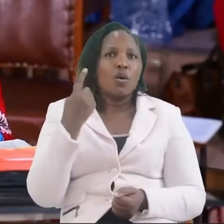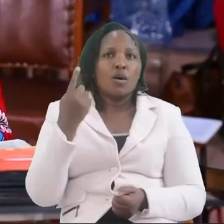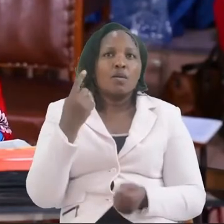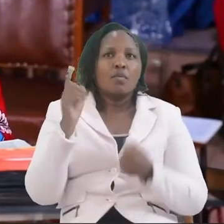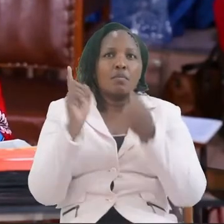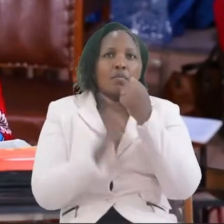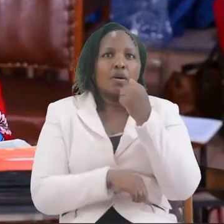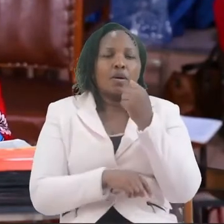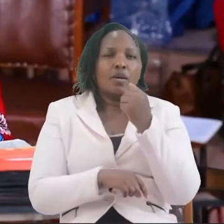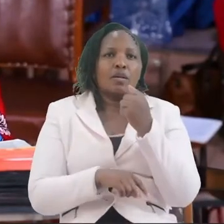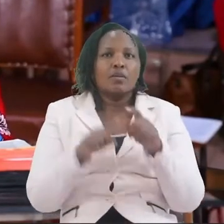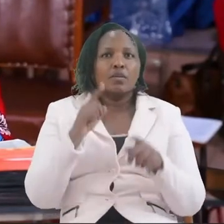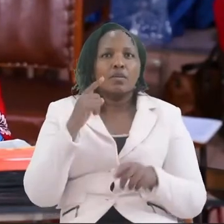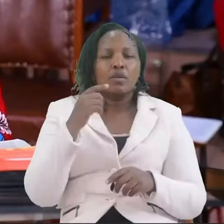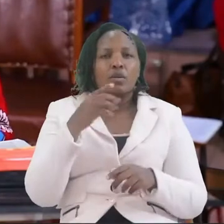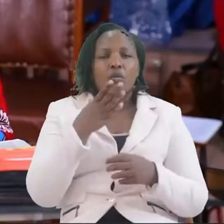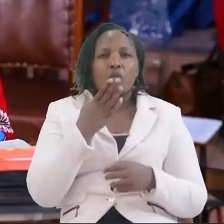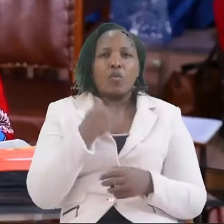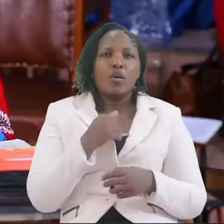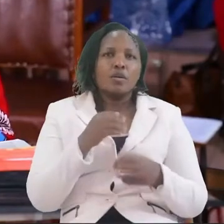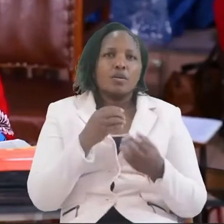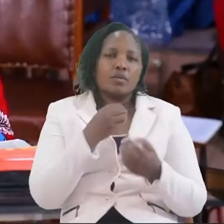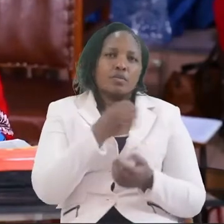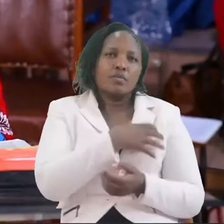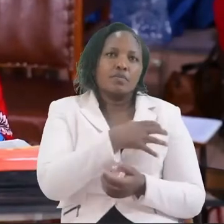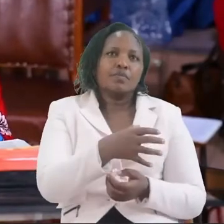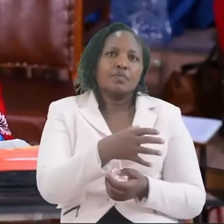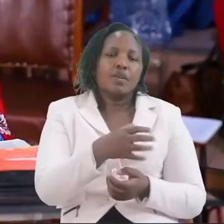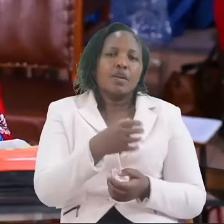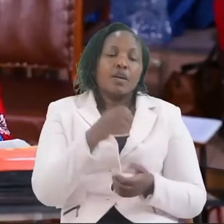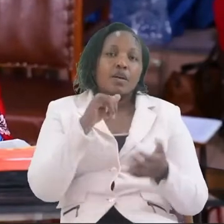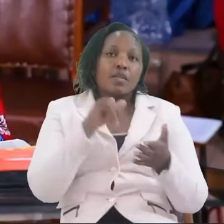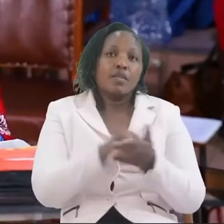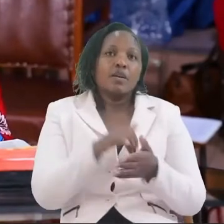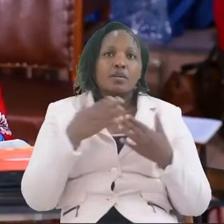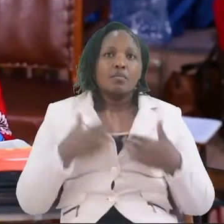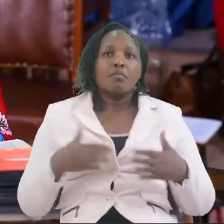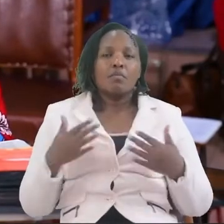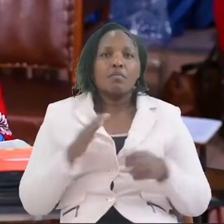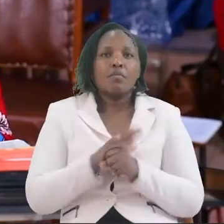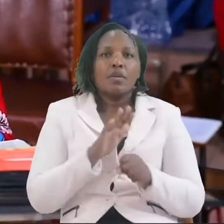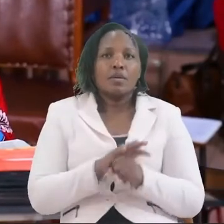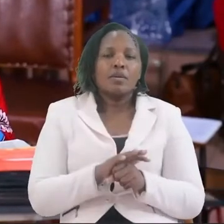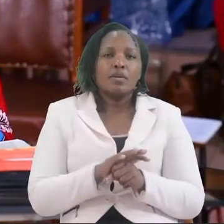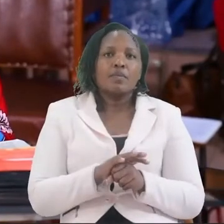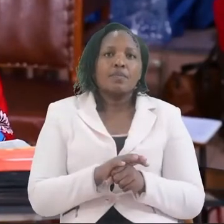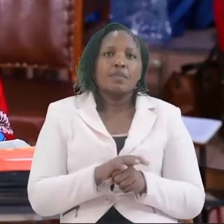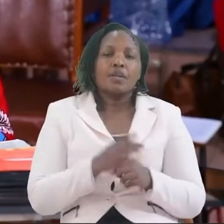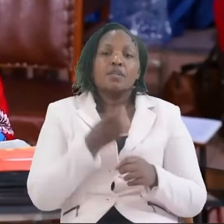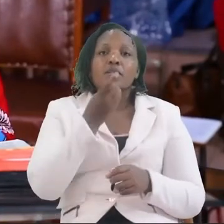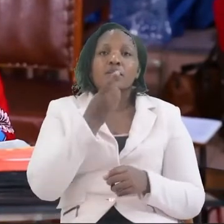namna ni kupenda fedha, ambayo wengi hali wakitamani hiyo